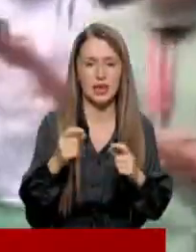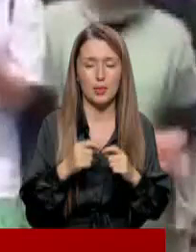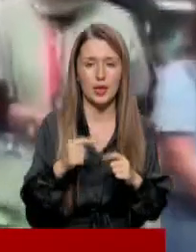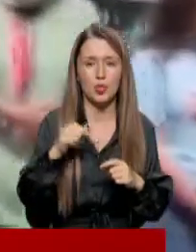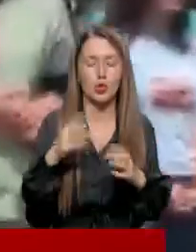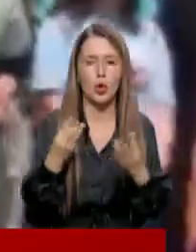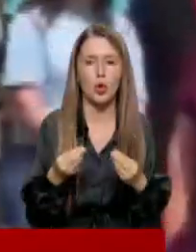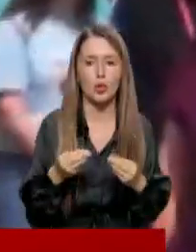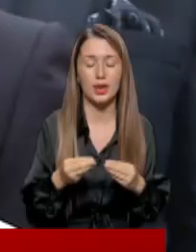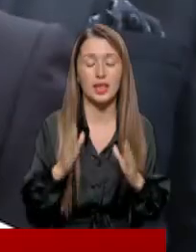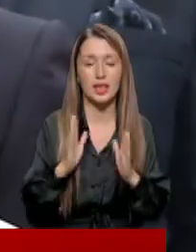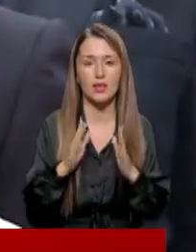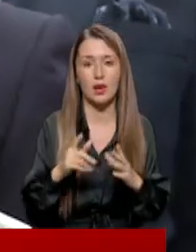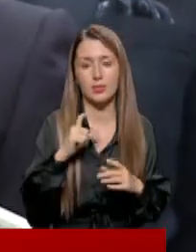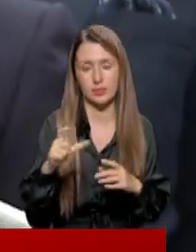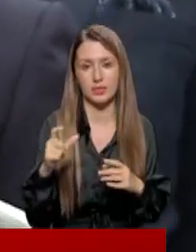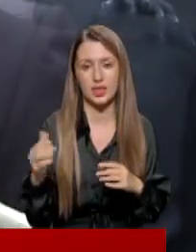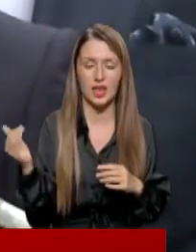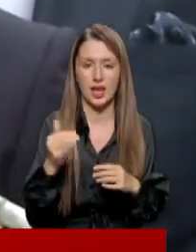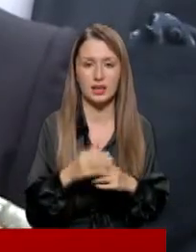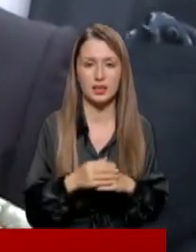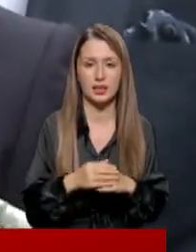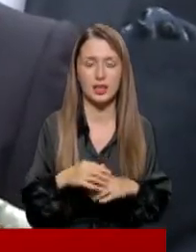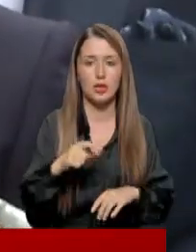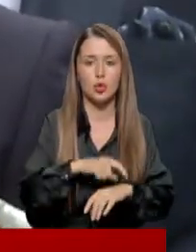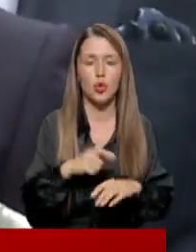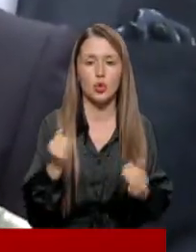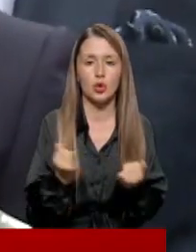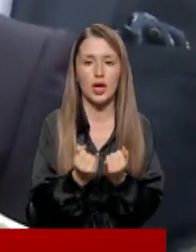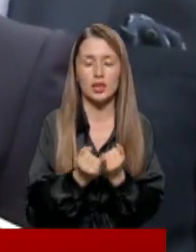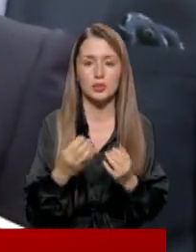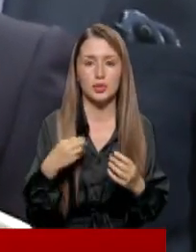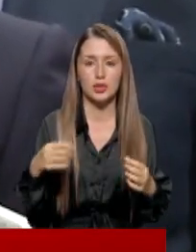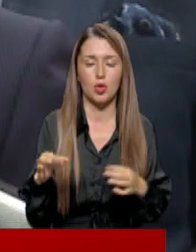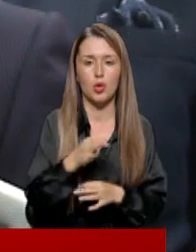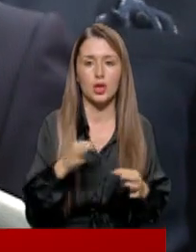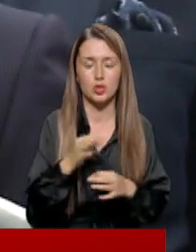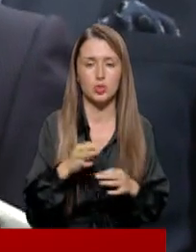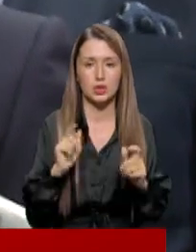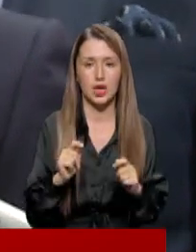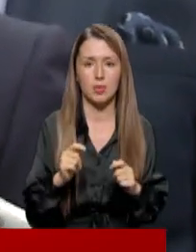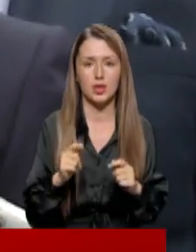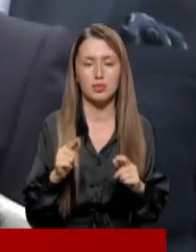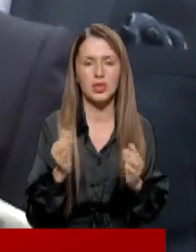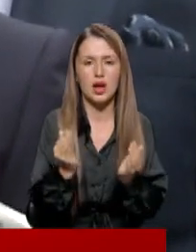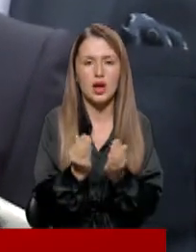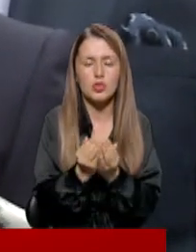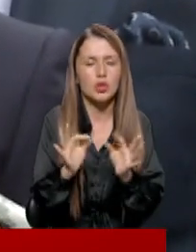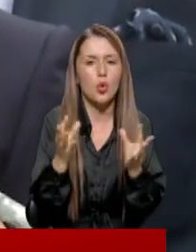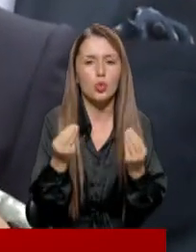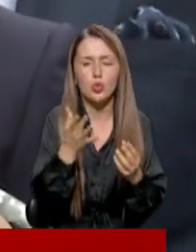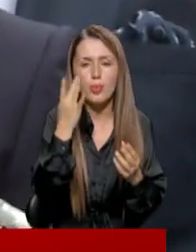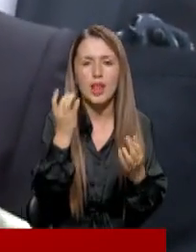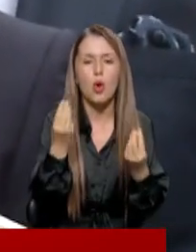devam edeceğiz açıklaması geldi. Hekim kardeşlerim ve yeni bir organizasyona gitmelidir. Bir avuç ne yüdüğü